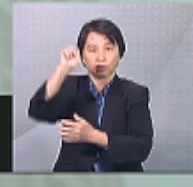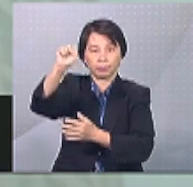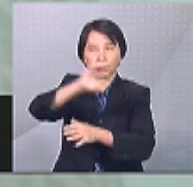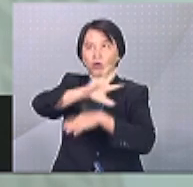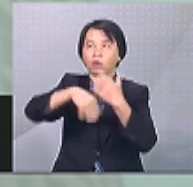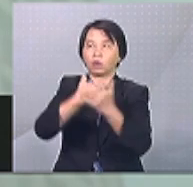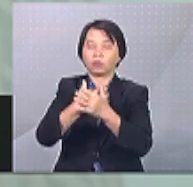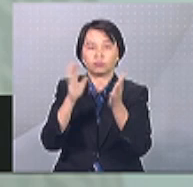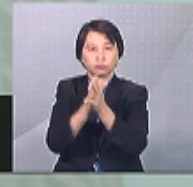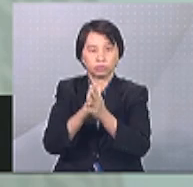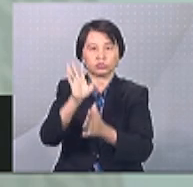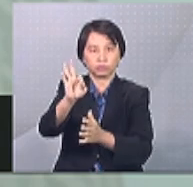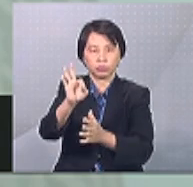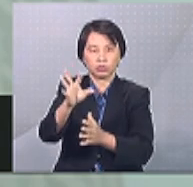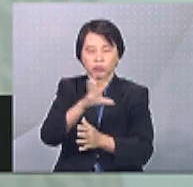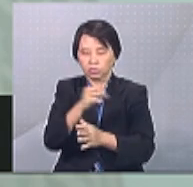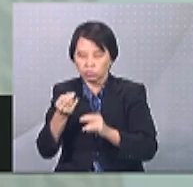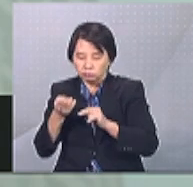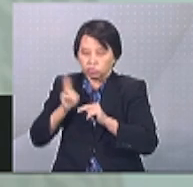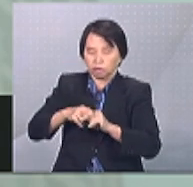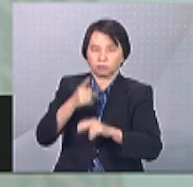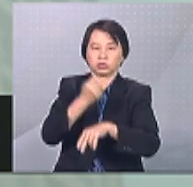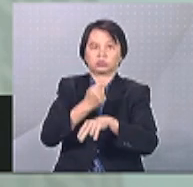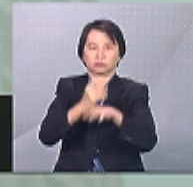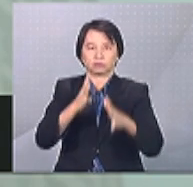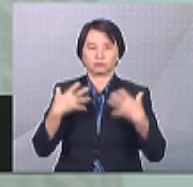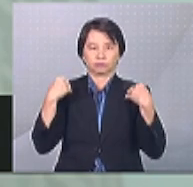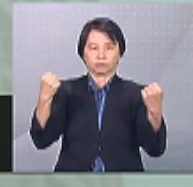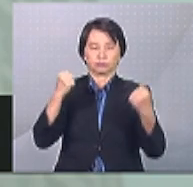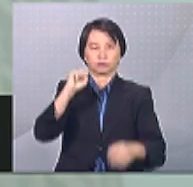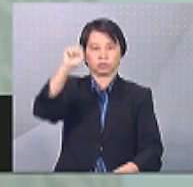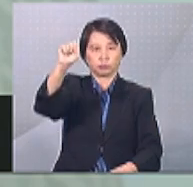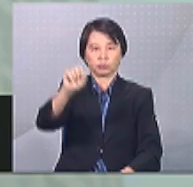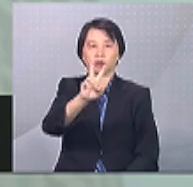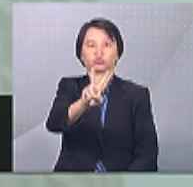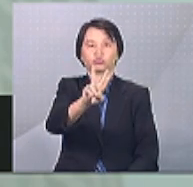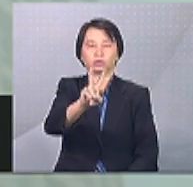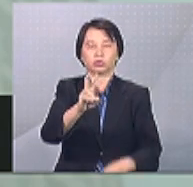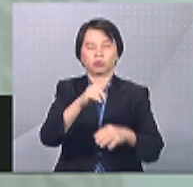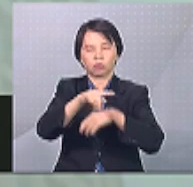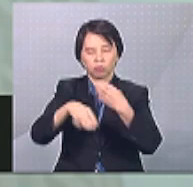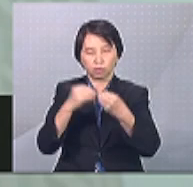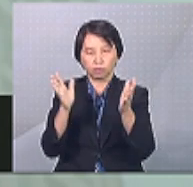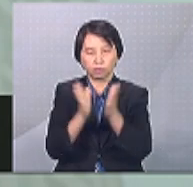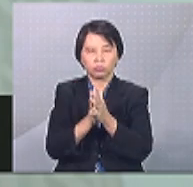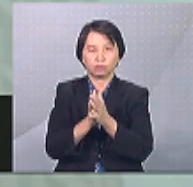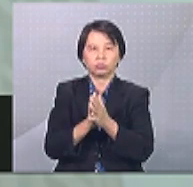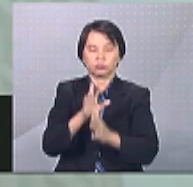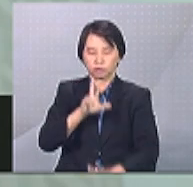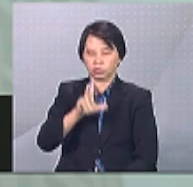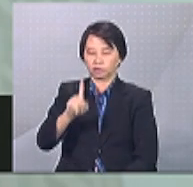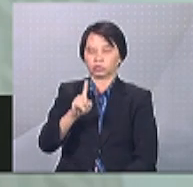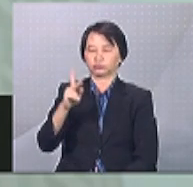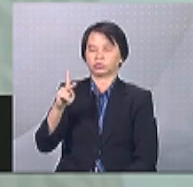9. Pertambahan juga petugas kesihatan Sabah, iaitu ada 2 kes, menjadikan jumlah 31